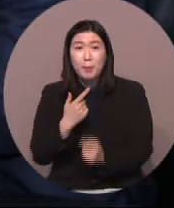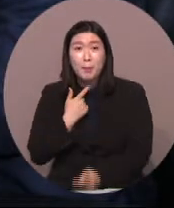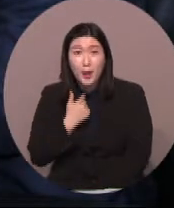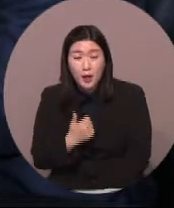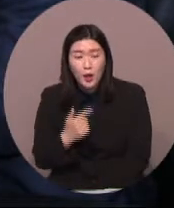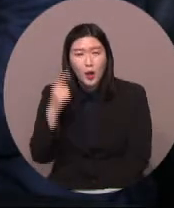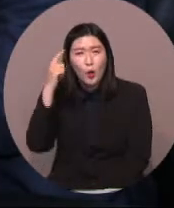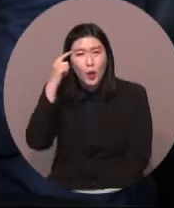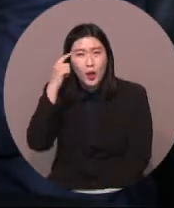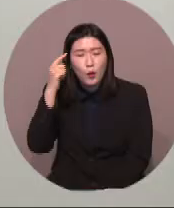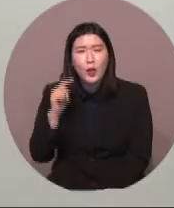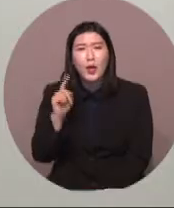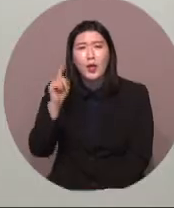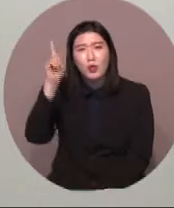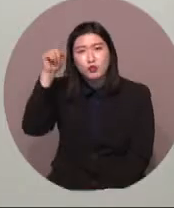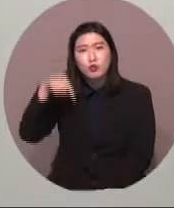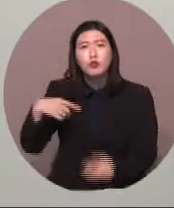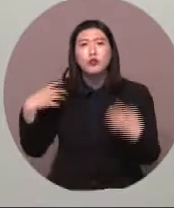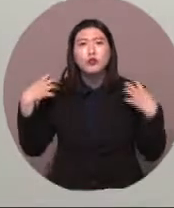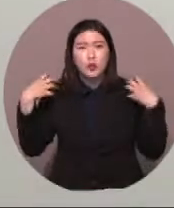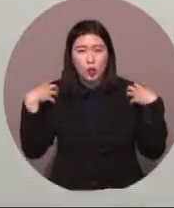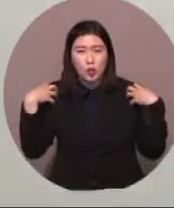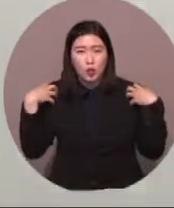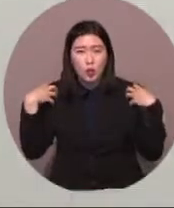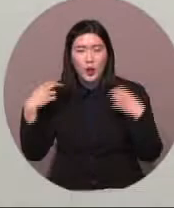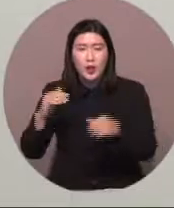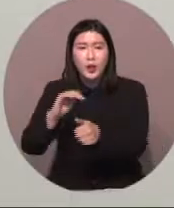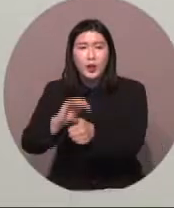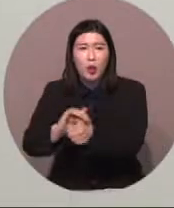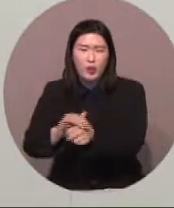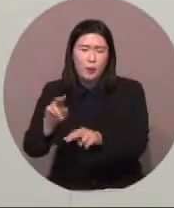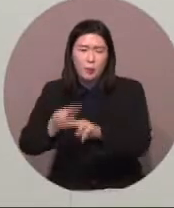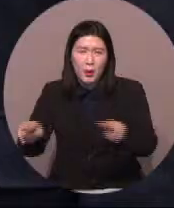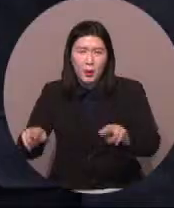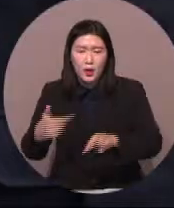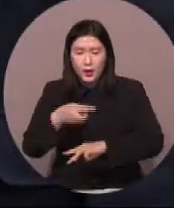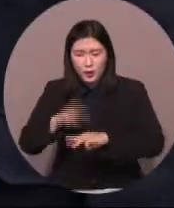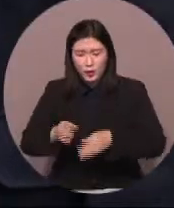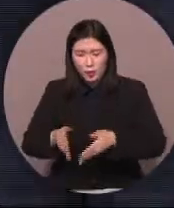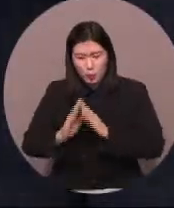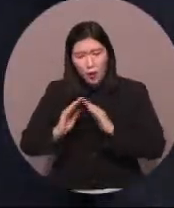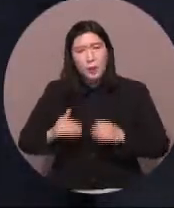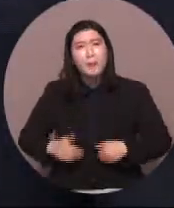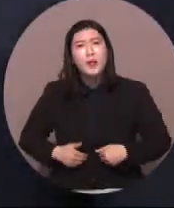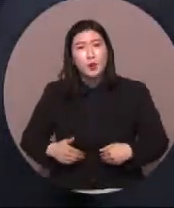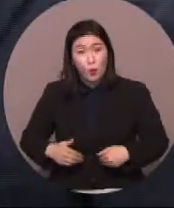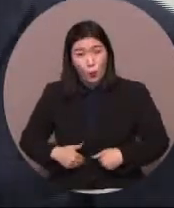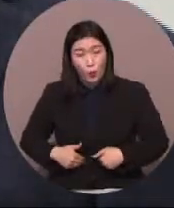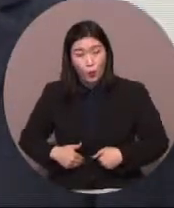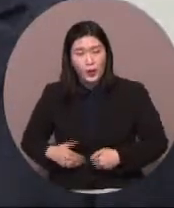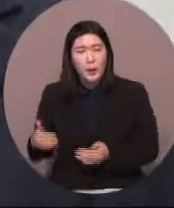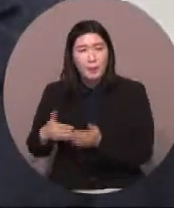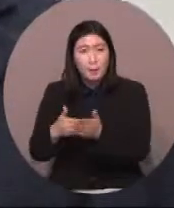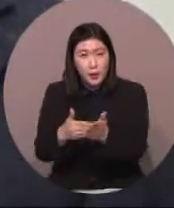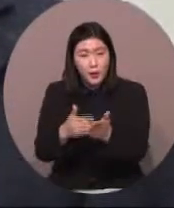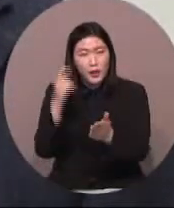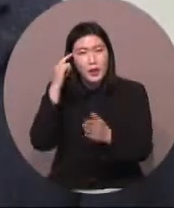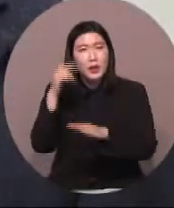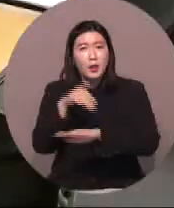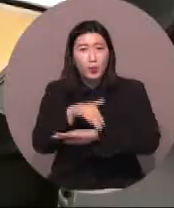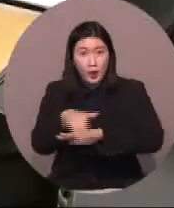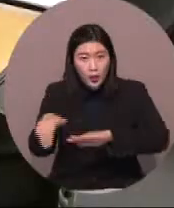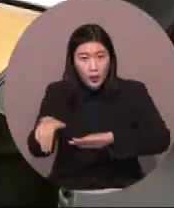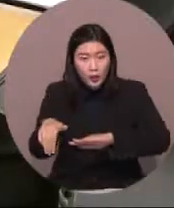균형발전 특별 위원장을 잇따라 만난 허태정 대전 시장도 윤 당선인이 경남의 약속한 항공우주 청의